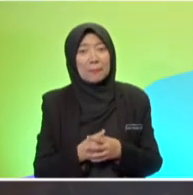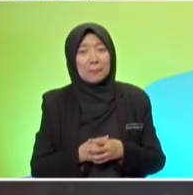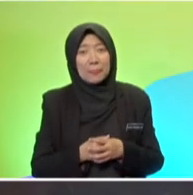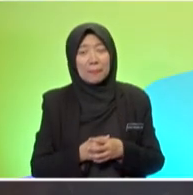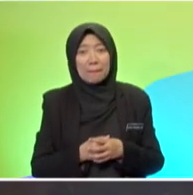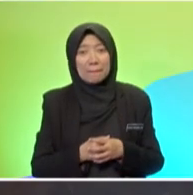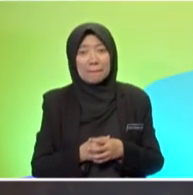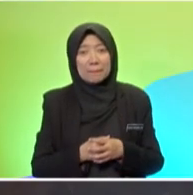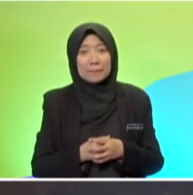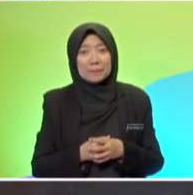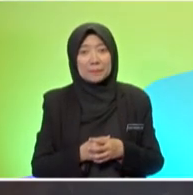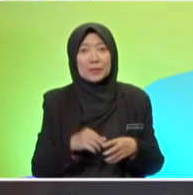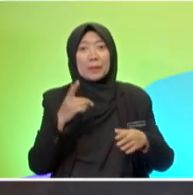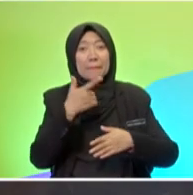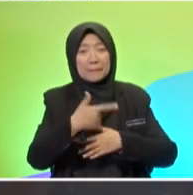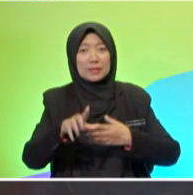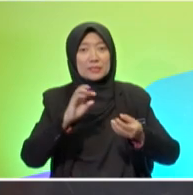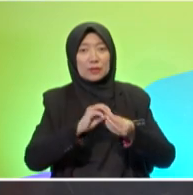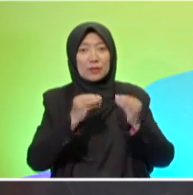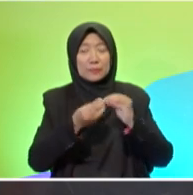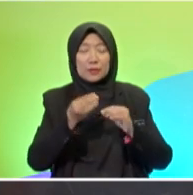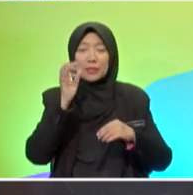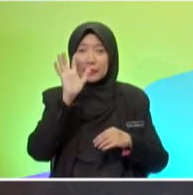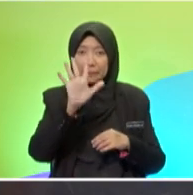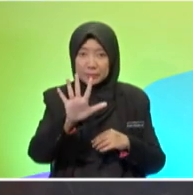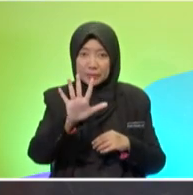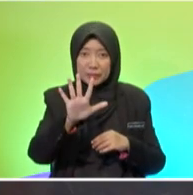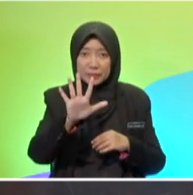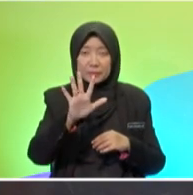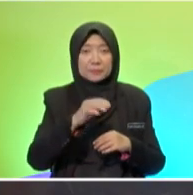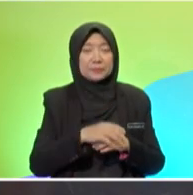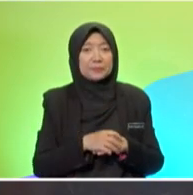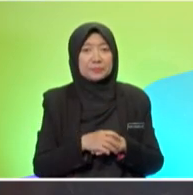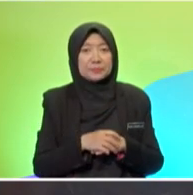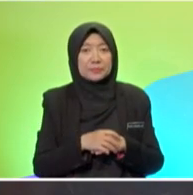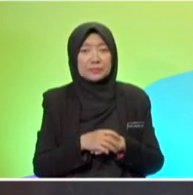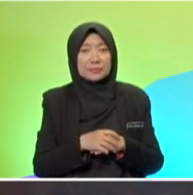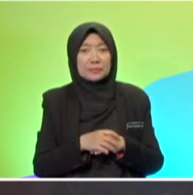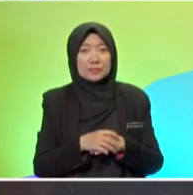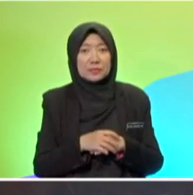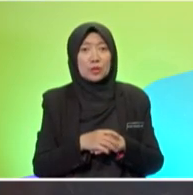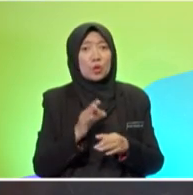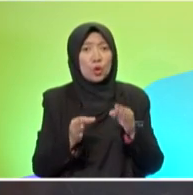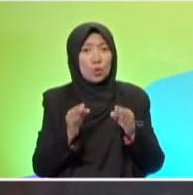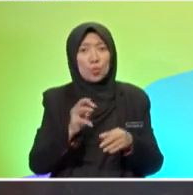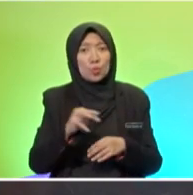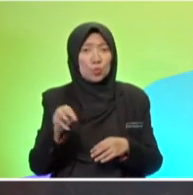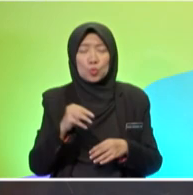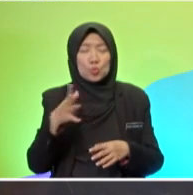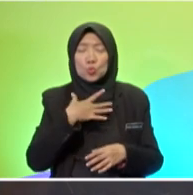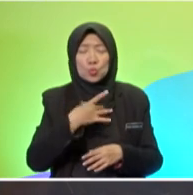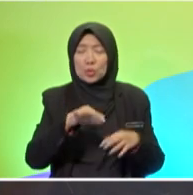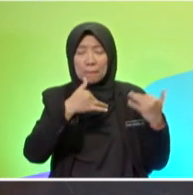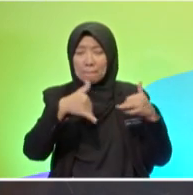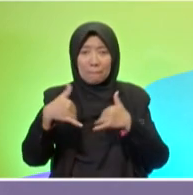boleh. Pas nombor lima. Dia sama je dengan murid-murid cikgu. Kalau bagi main pancing ni memang dia seronok.